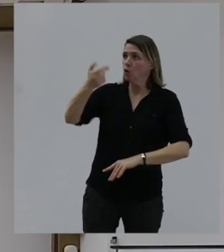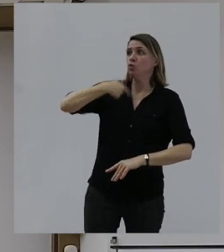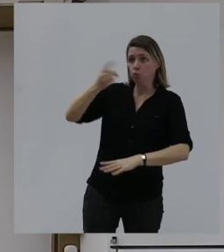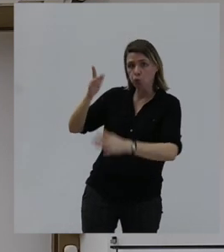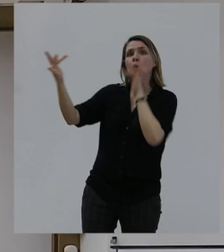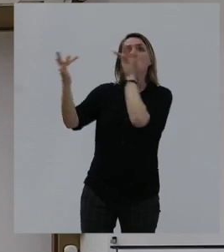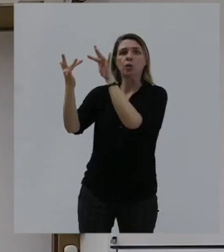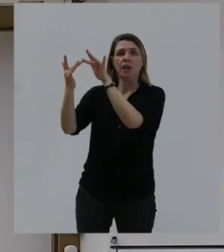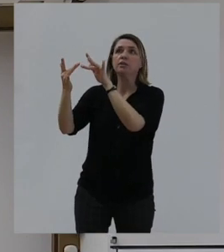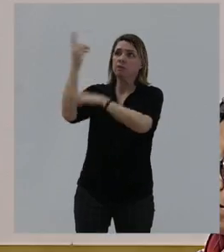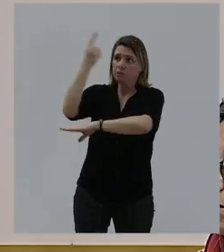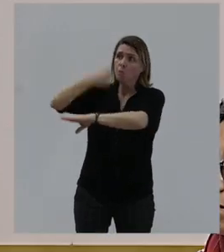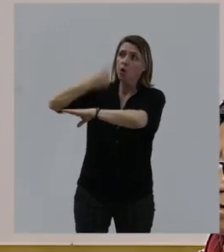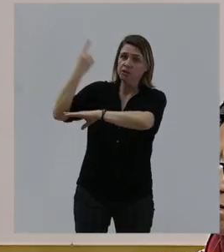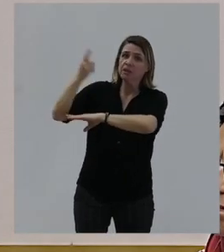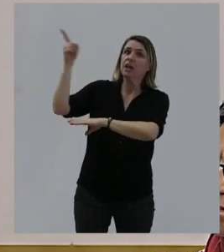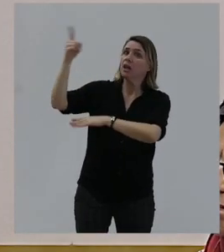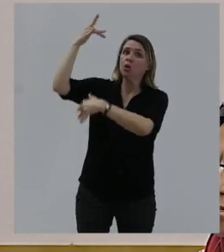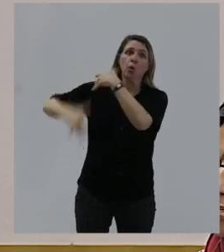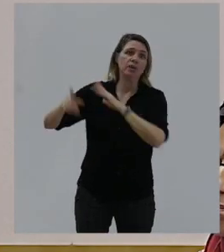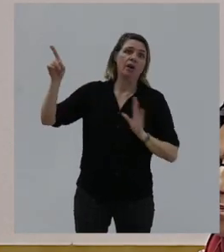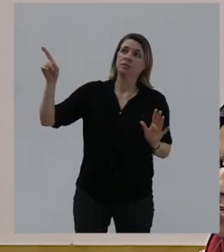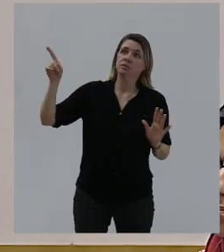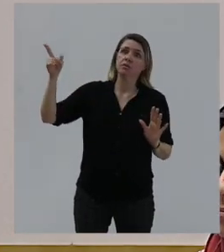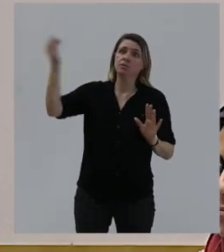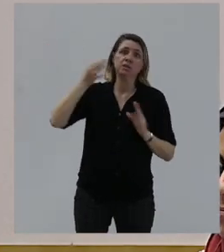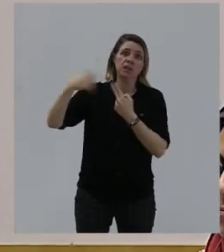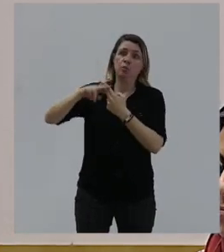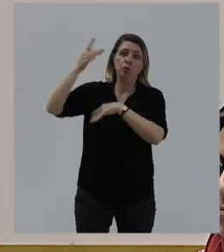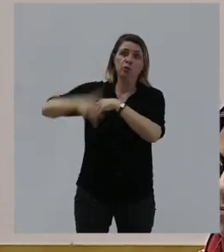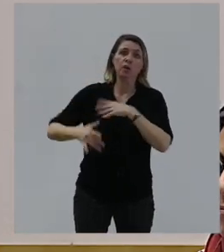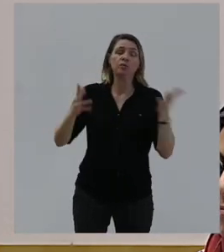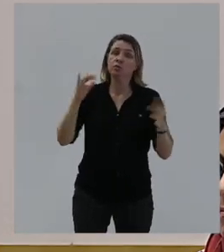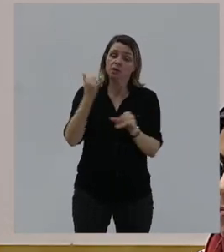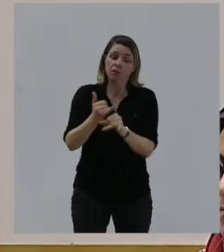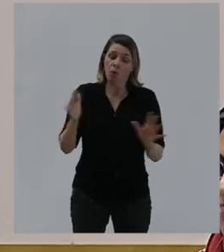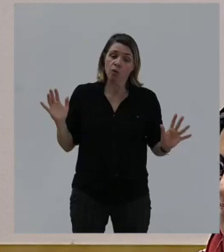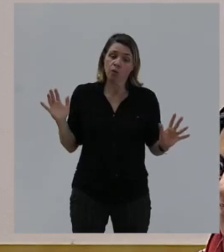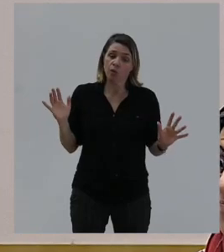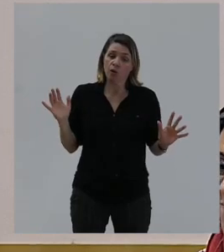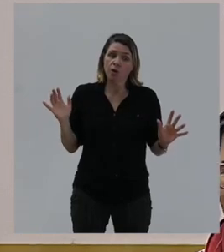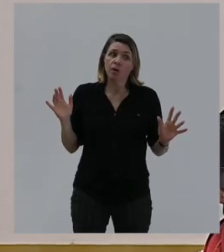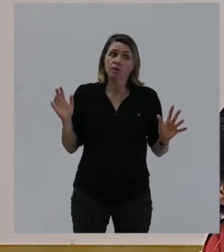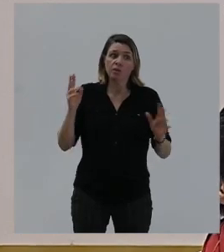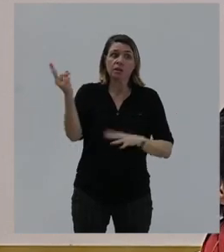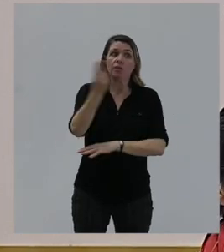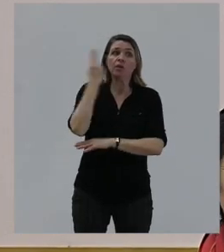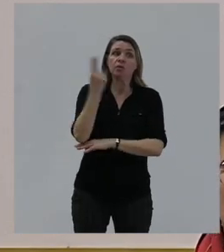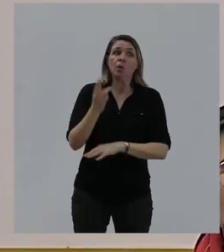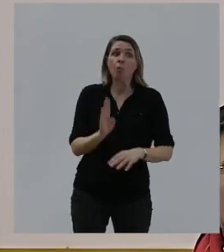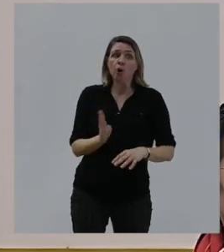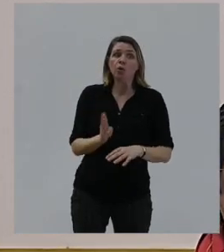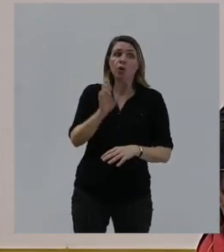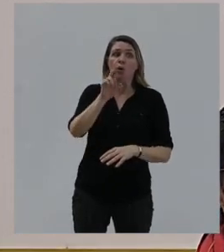de se joindre à eux sur ce projet. Et c'était trop tard, trop avancé. Donc, en effet, c'est complètement faux. L'UB ne nous a pas approchés et nous n'avons pas